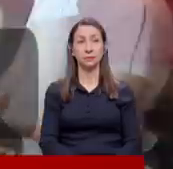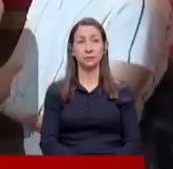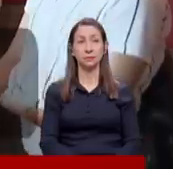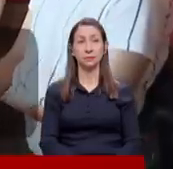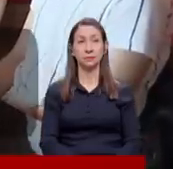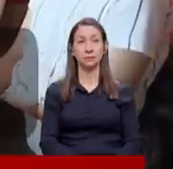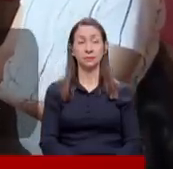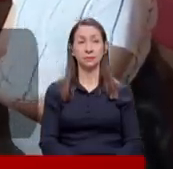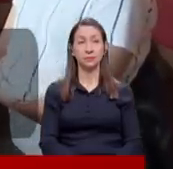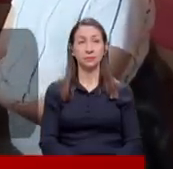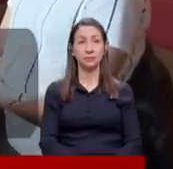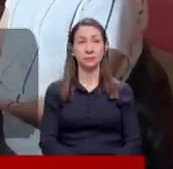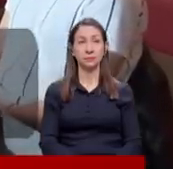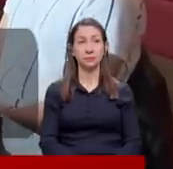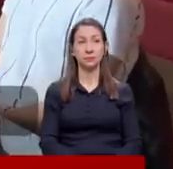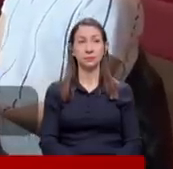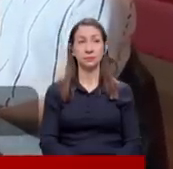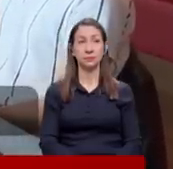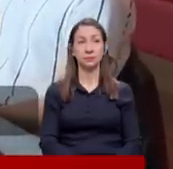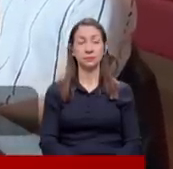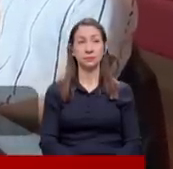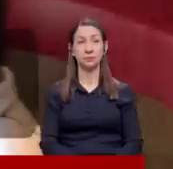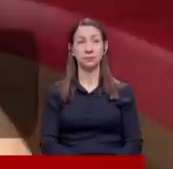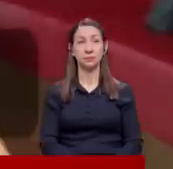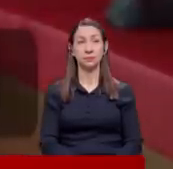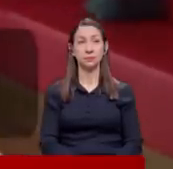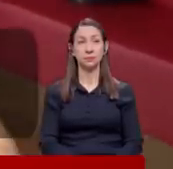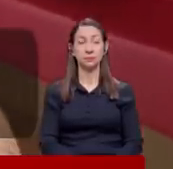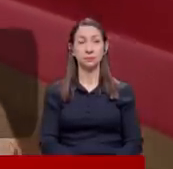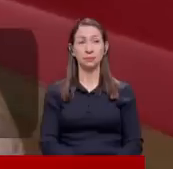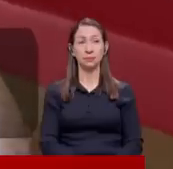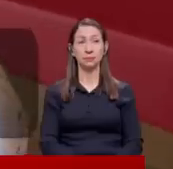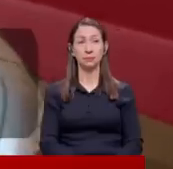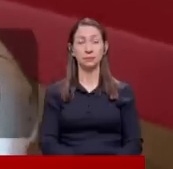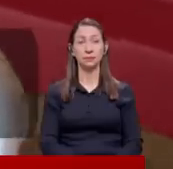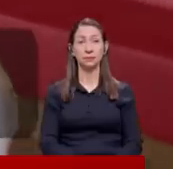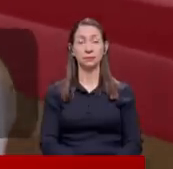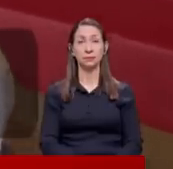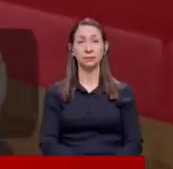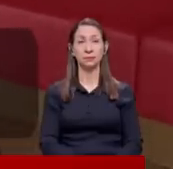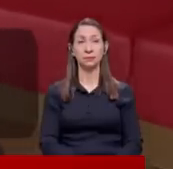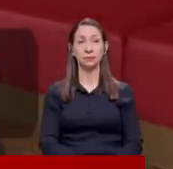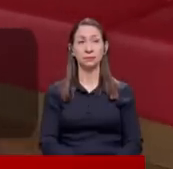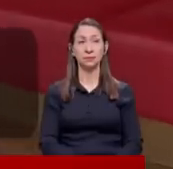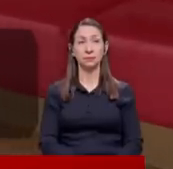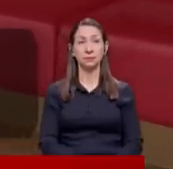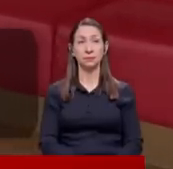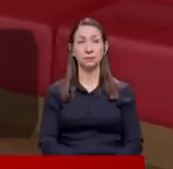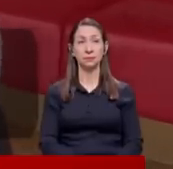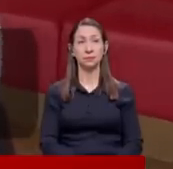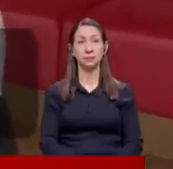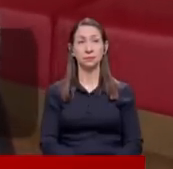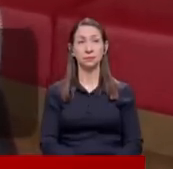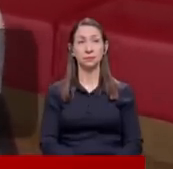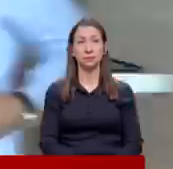kalktım. Ben abime taş attım yukarıdan yani. Olacak iş değil yani. Sizden özür dilendim. Başkanım. Yok canım, yok canım. Öyle bir